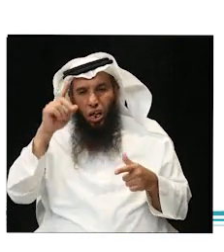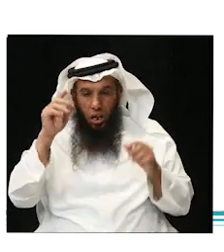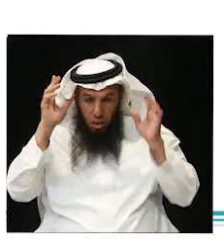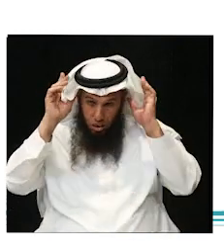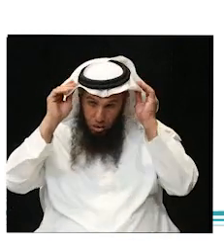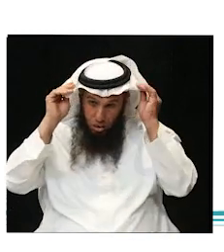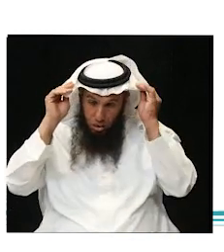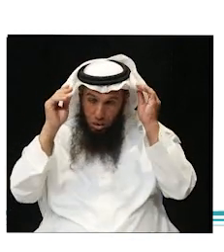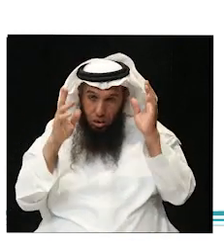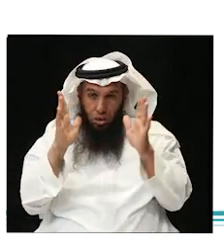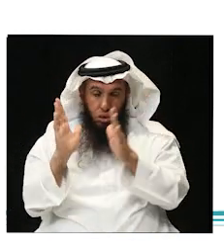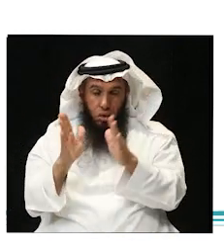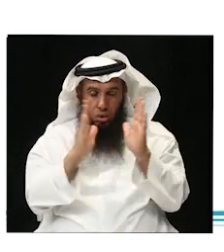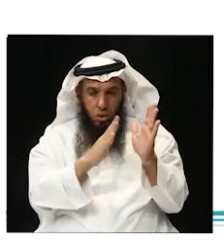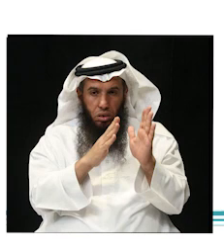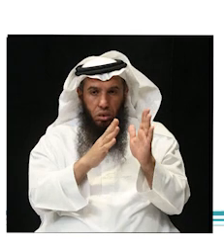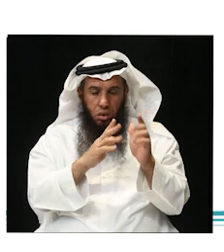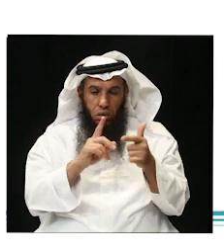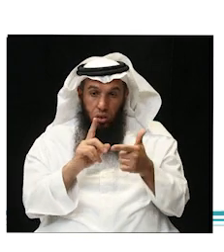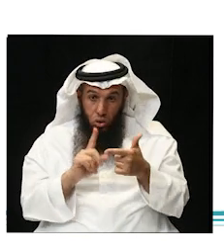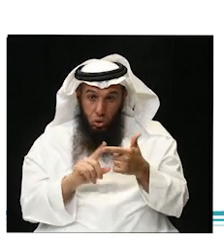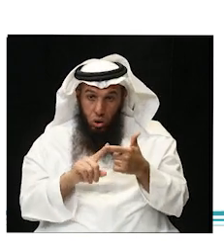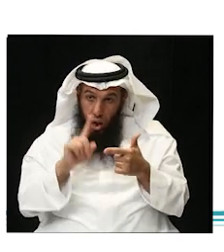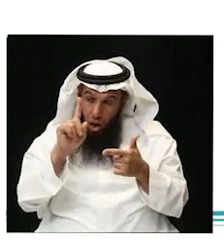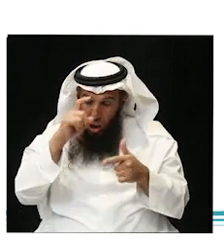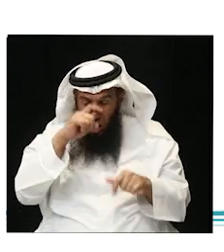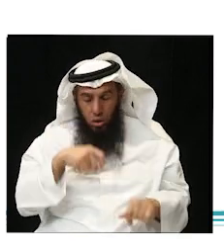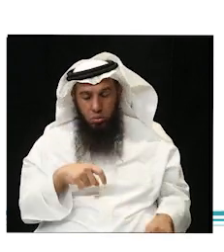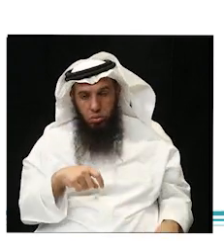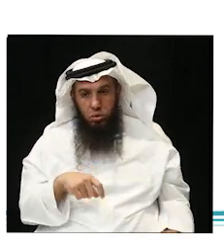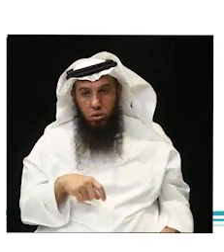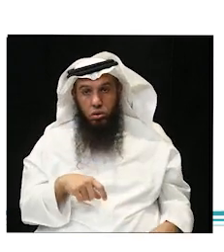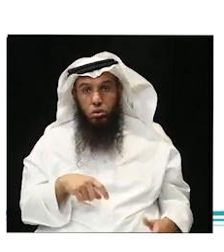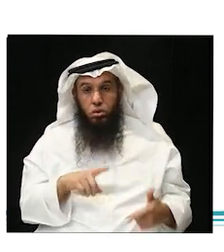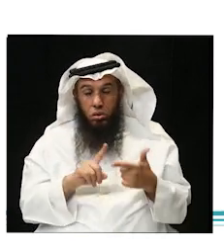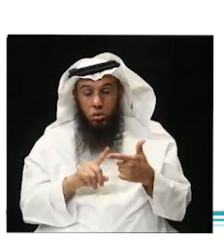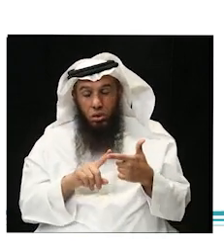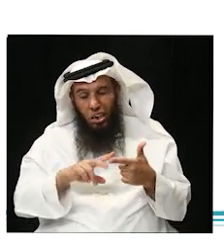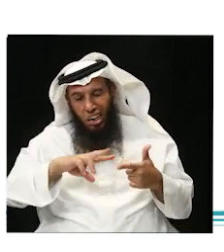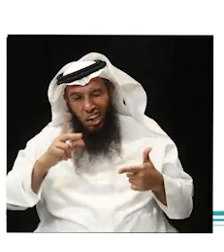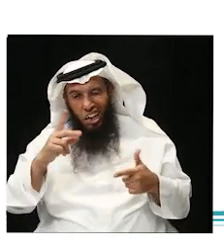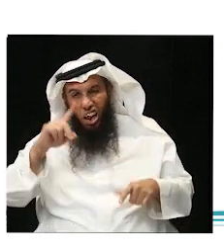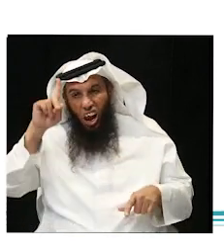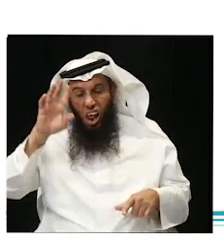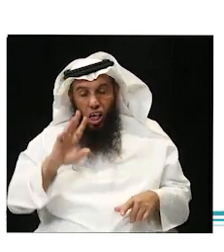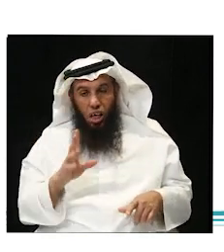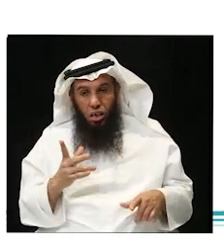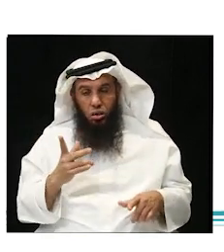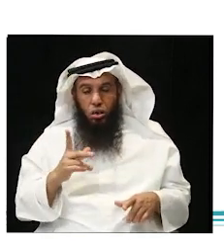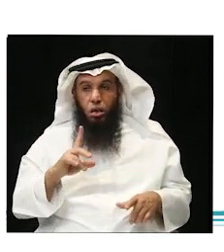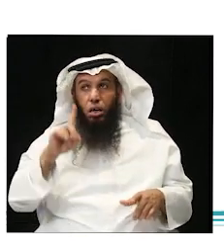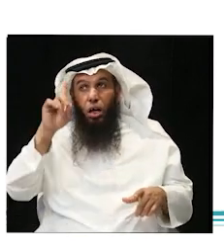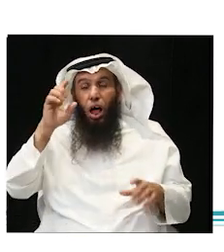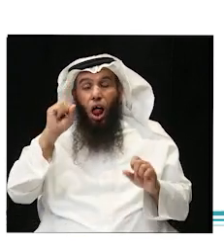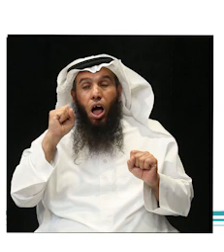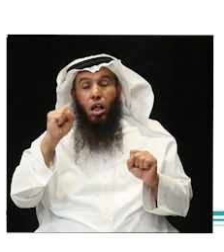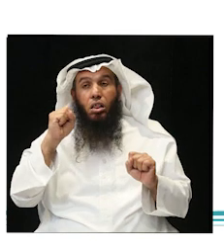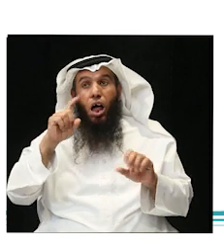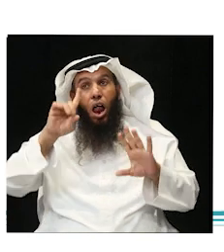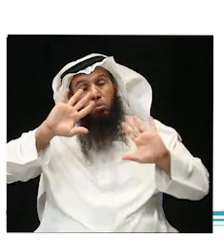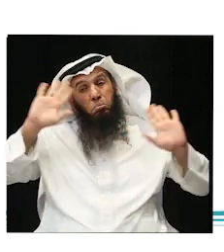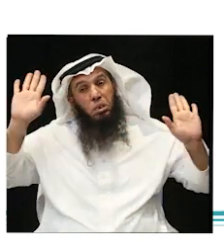فيما أقدرهم الله عليه من جلب نفع أو دفع ضر، يعني حصول دين، حصول شفاء، هنا نفعل